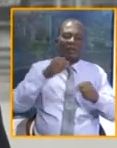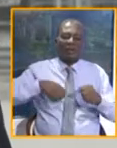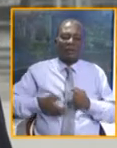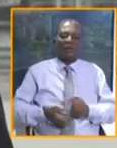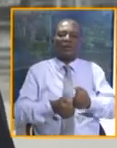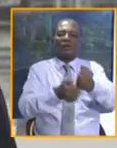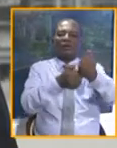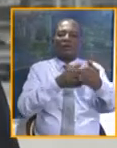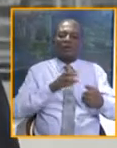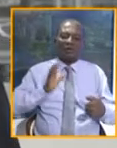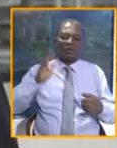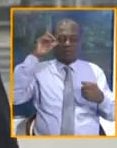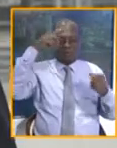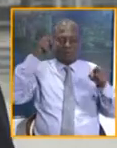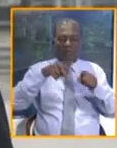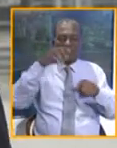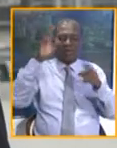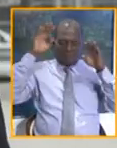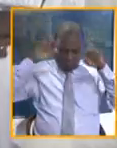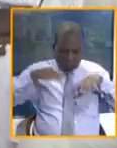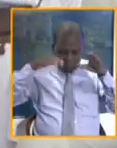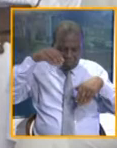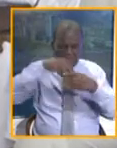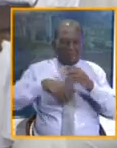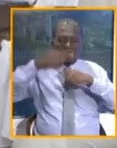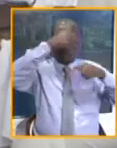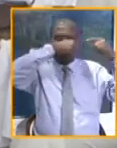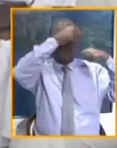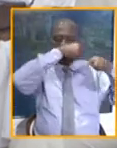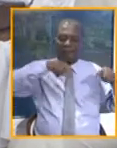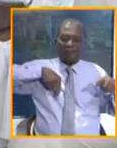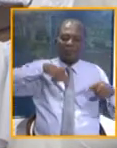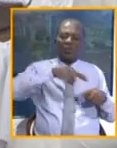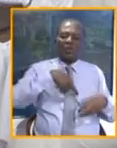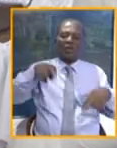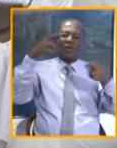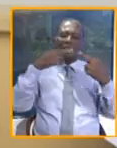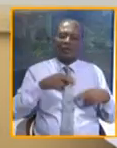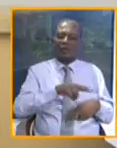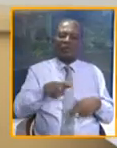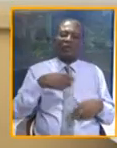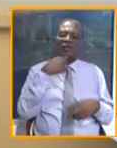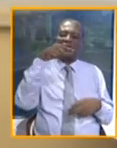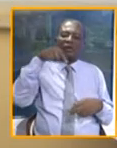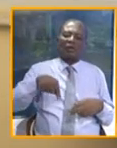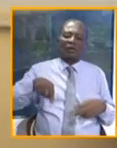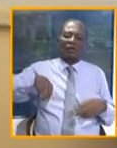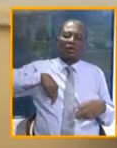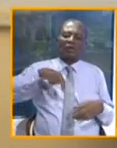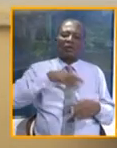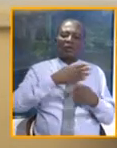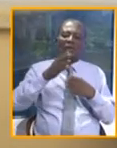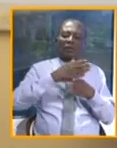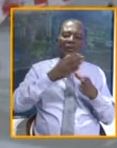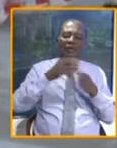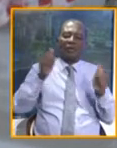nos frères musulmans dans ce voyage. Nous venons vous dire que nous partageons avec vous